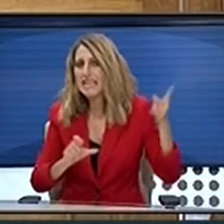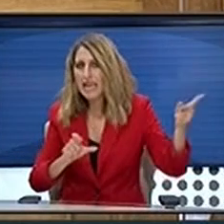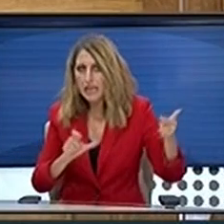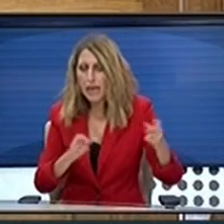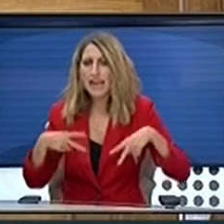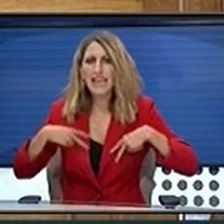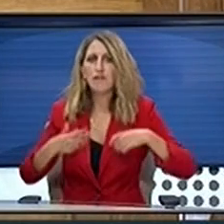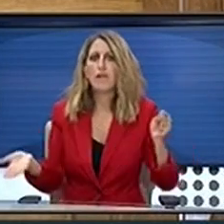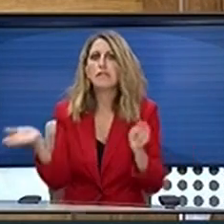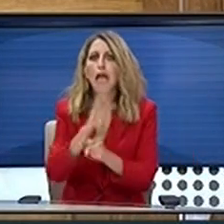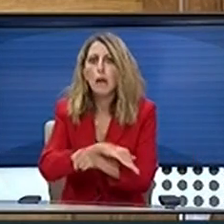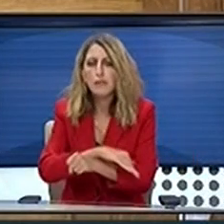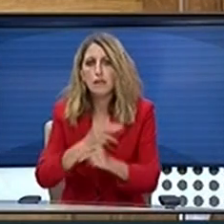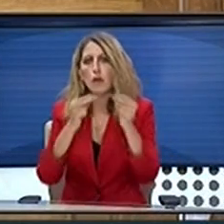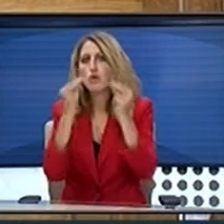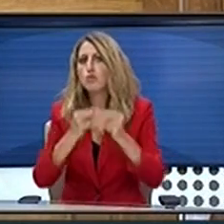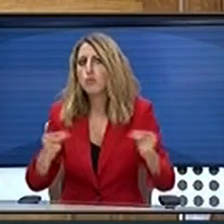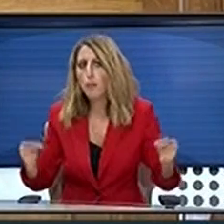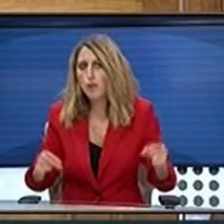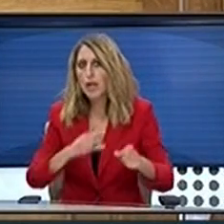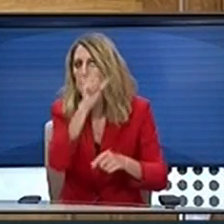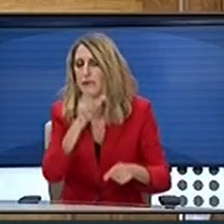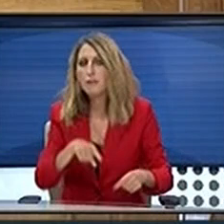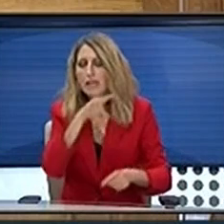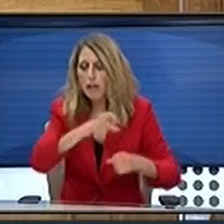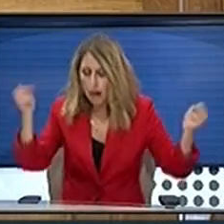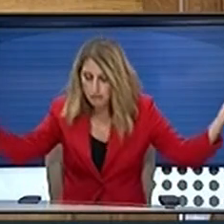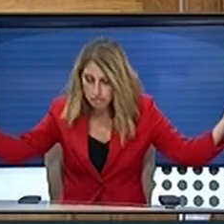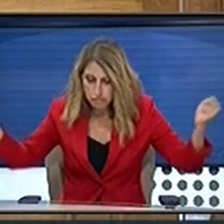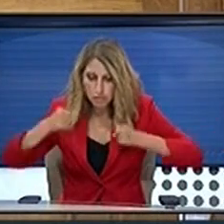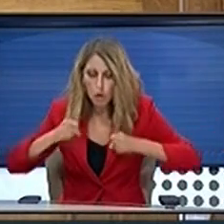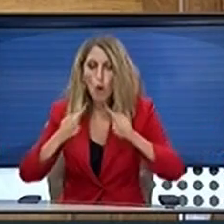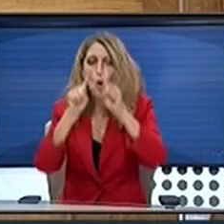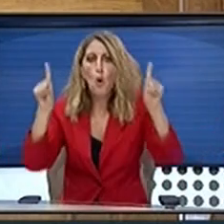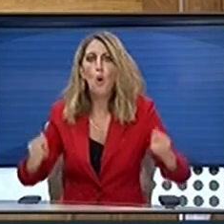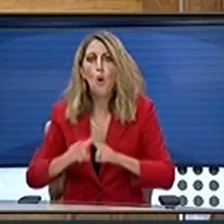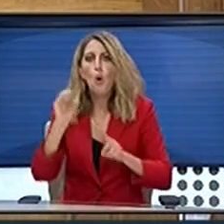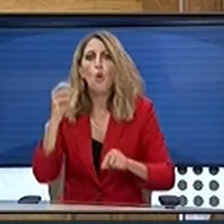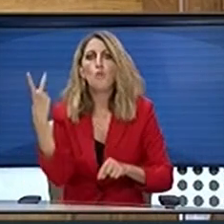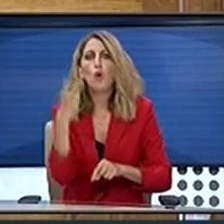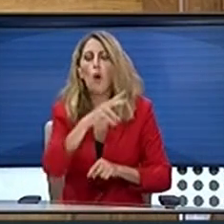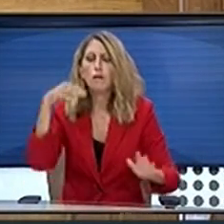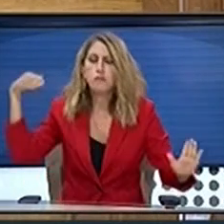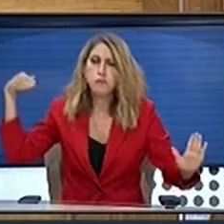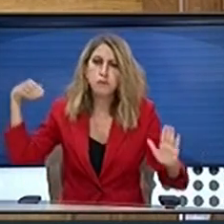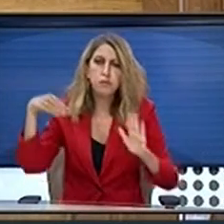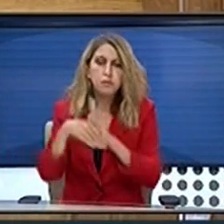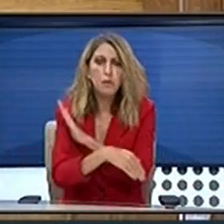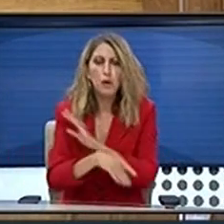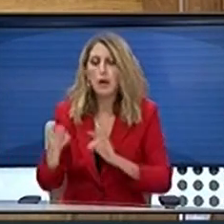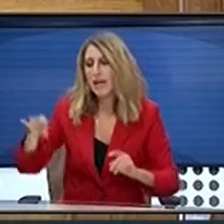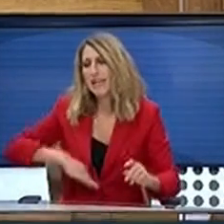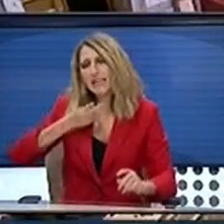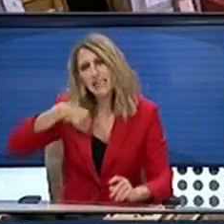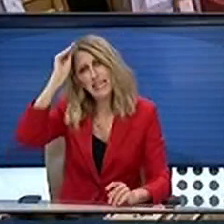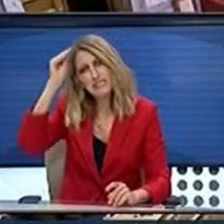αστάθειας είναι αντικείμενο επίθεσης και τα ομόλογα της πιέζονται? Για σκεφτείτε λίγο, κύριε Τσίπρα, εσείς που ζητάτε εκλογές, για σκεφτείτε λίγο τι